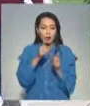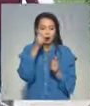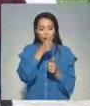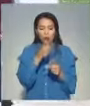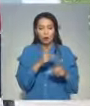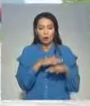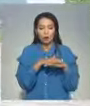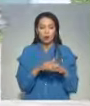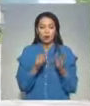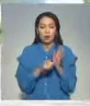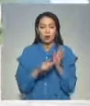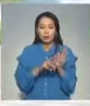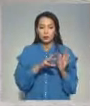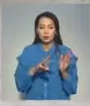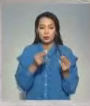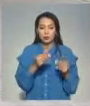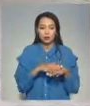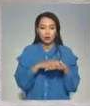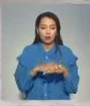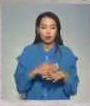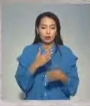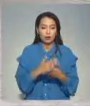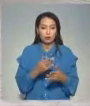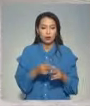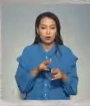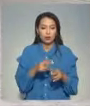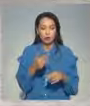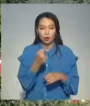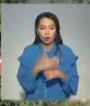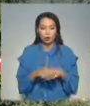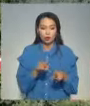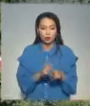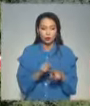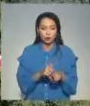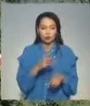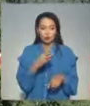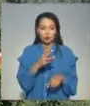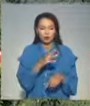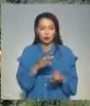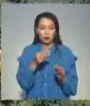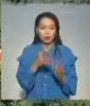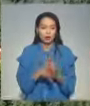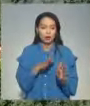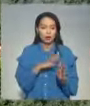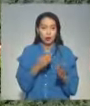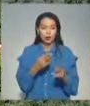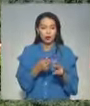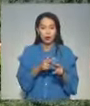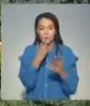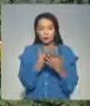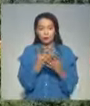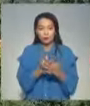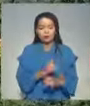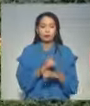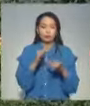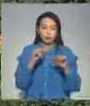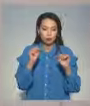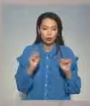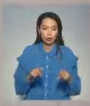қазынадан 60 миллион теңге бөлінеді екен. Бақтың былтырғы табысы 47 миллионнан сәл асқан. Ал мамандар бұл көрсеткішті арттыруға боларына